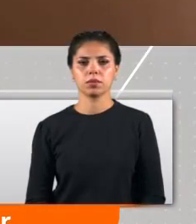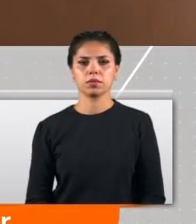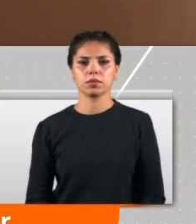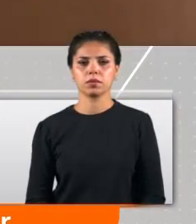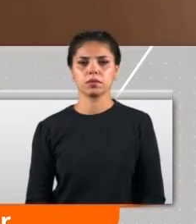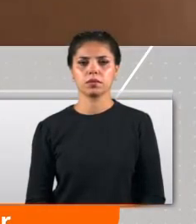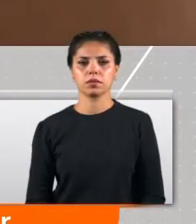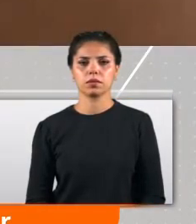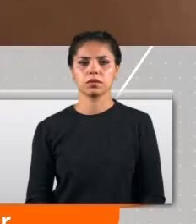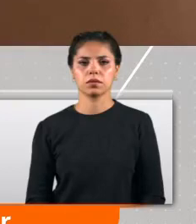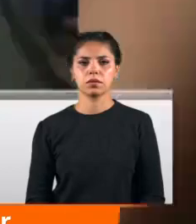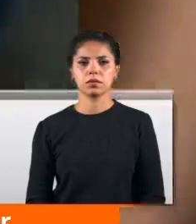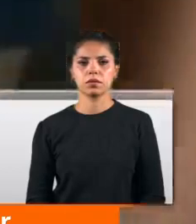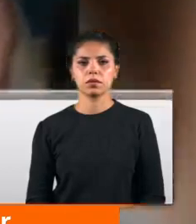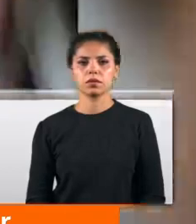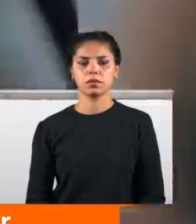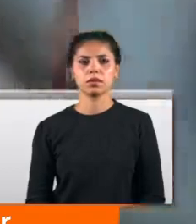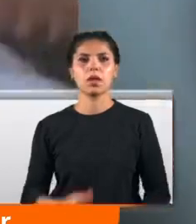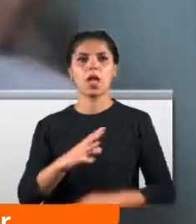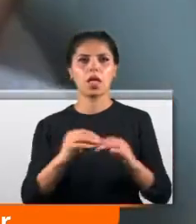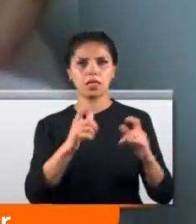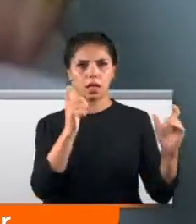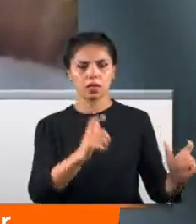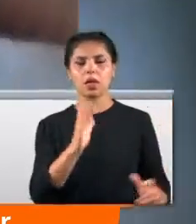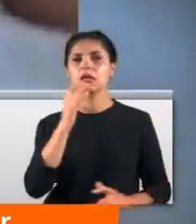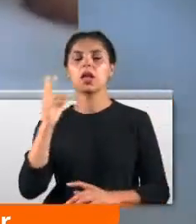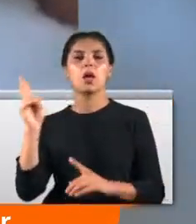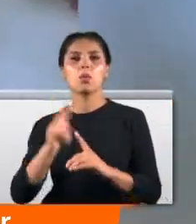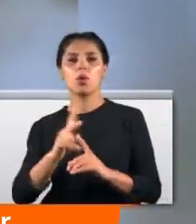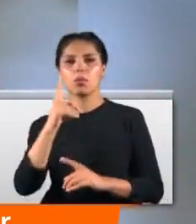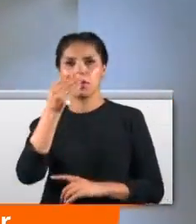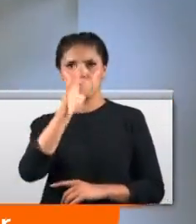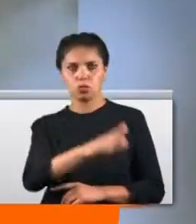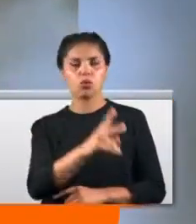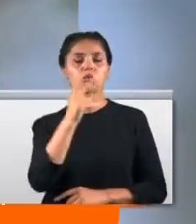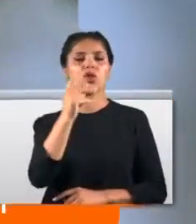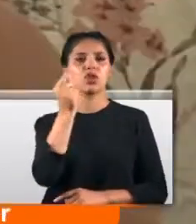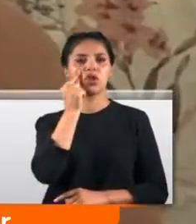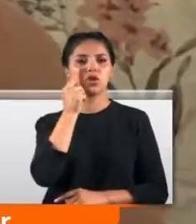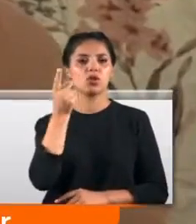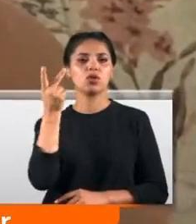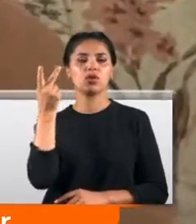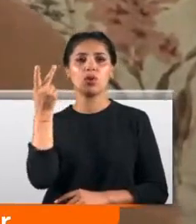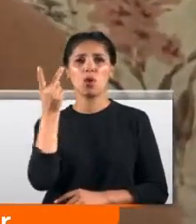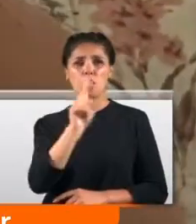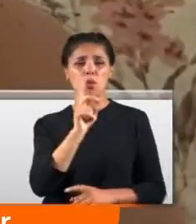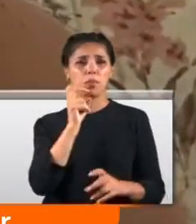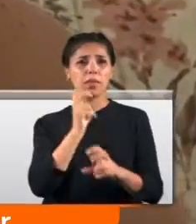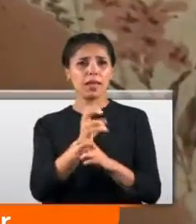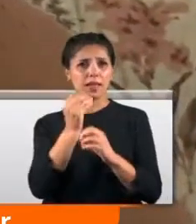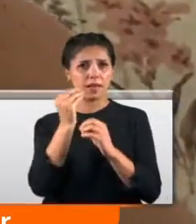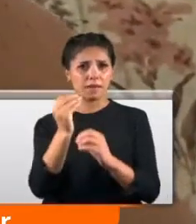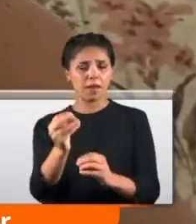denesinler yani bence silah atışlarını Adana ve Sakarya polisi biri çocuk iki kişiyi ölümle burun buruna getiren